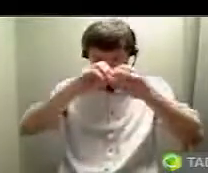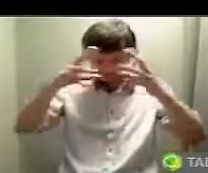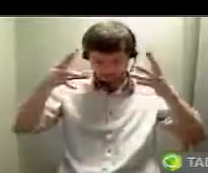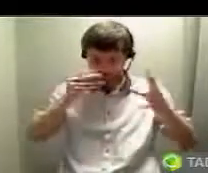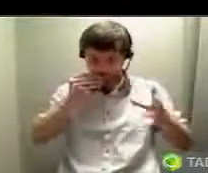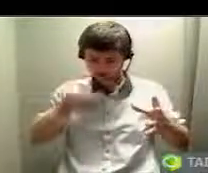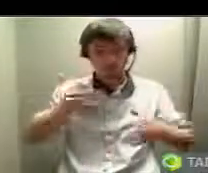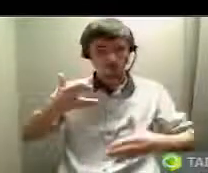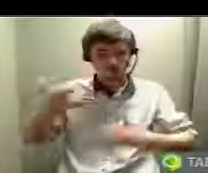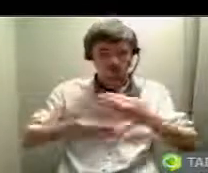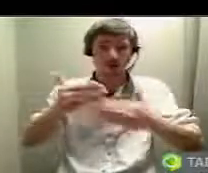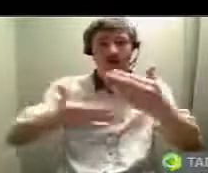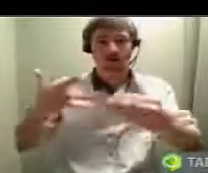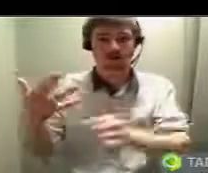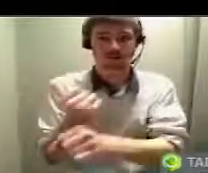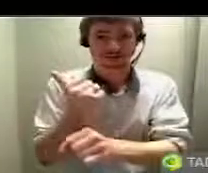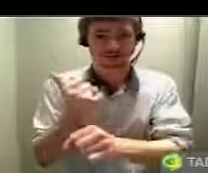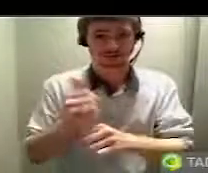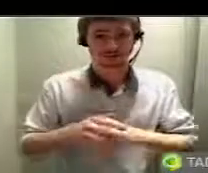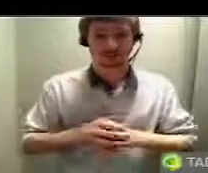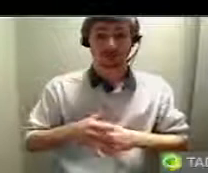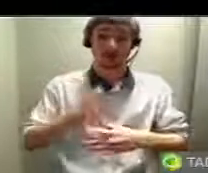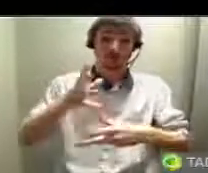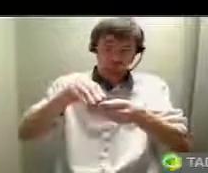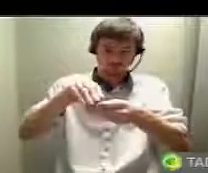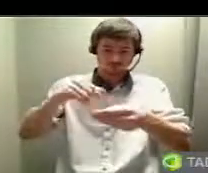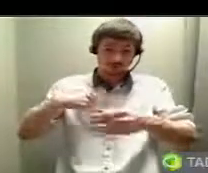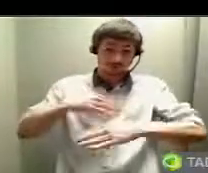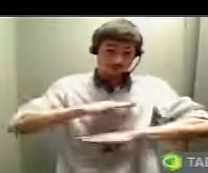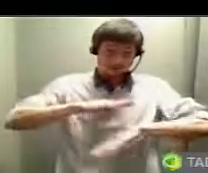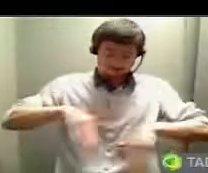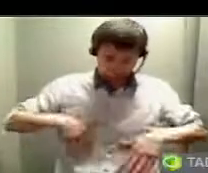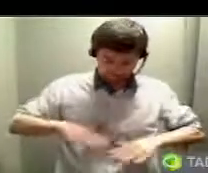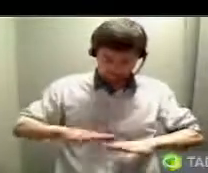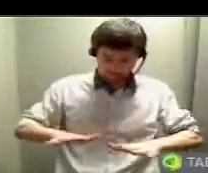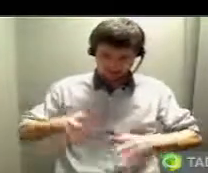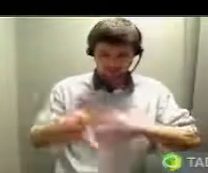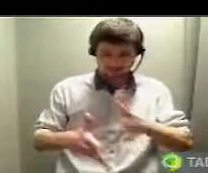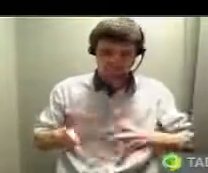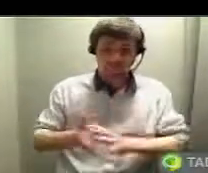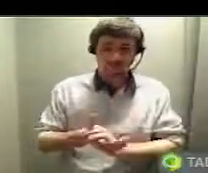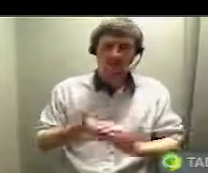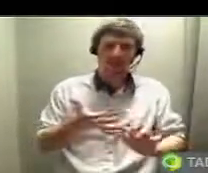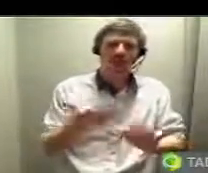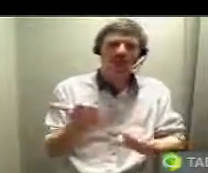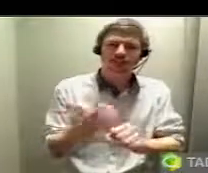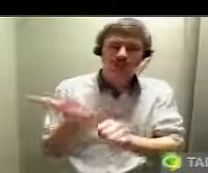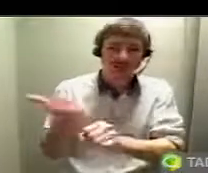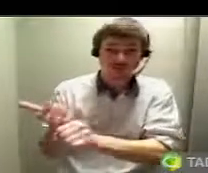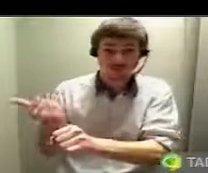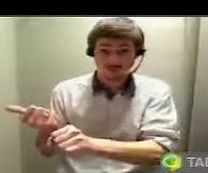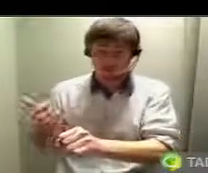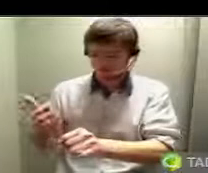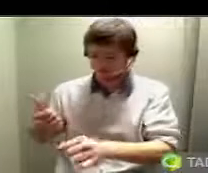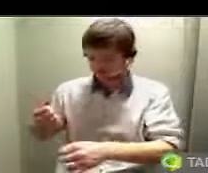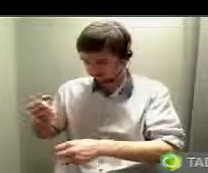qu'en plus, et pour terminer, chaque fois que l'on réalise quelque chose de nouveau pour le compte des